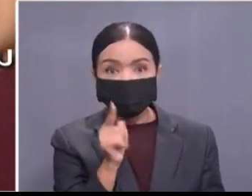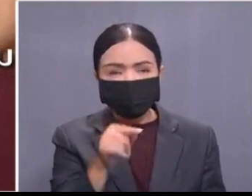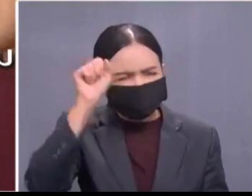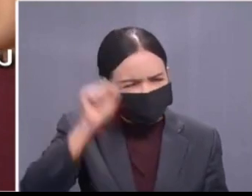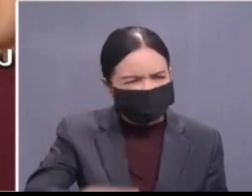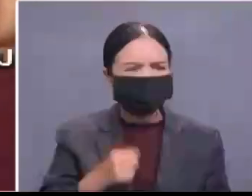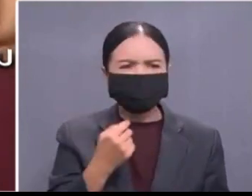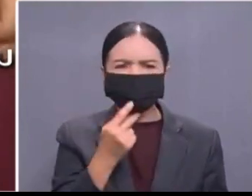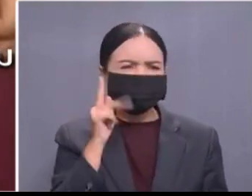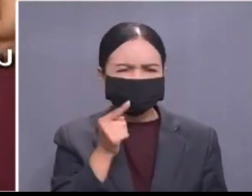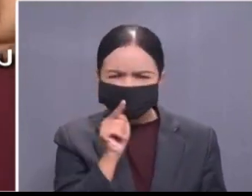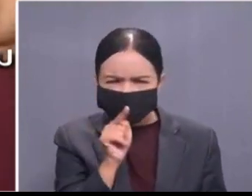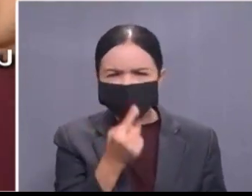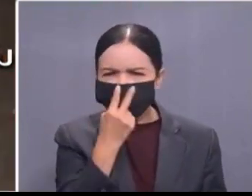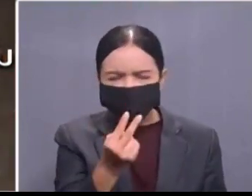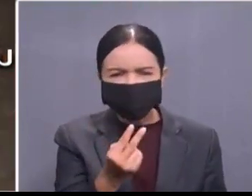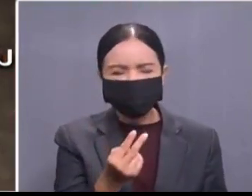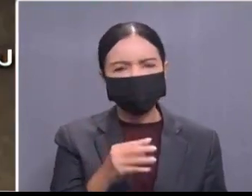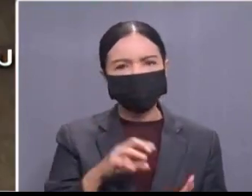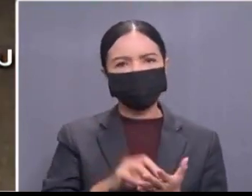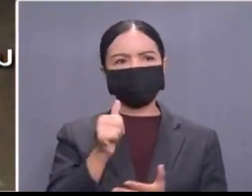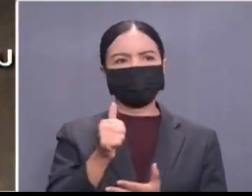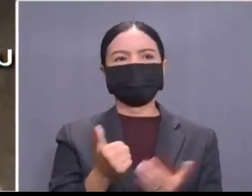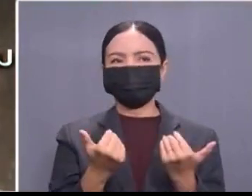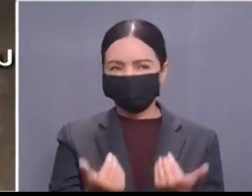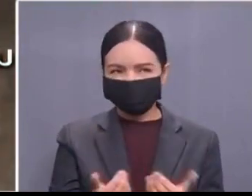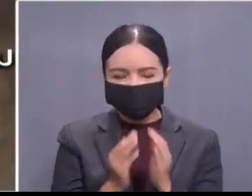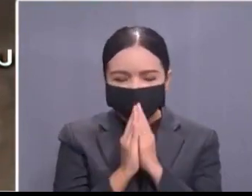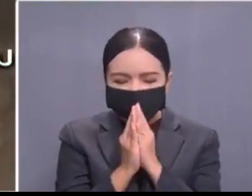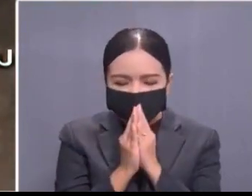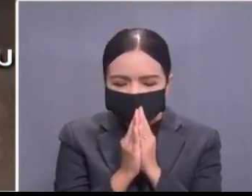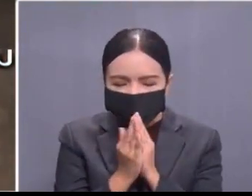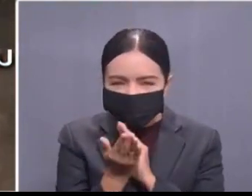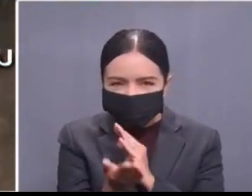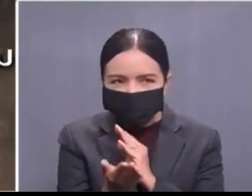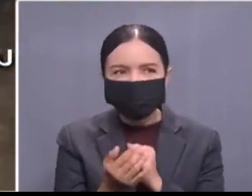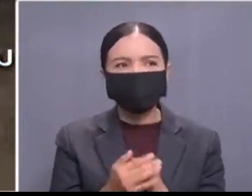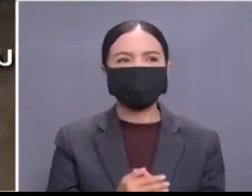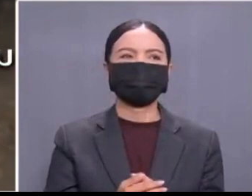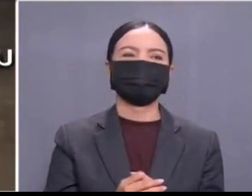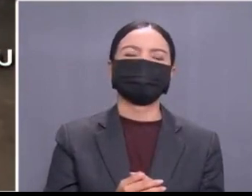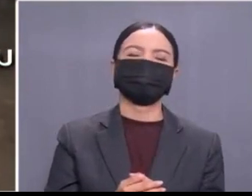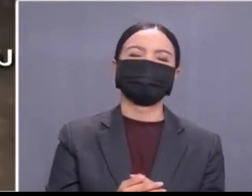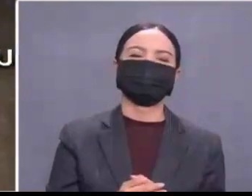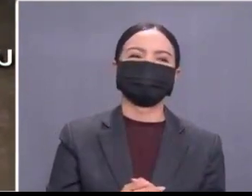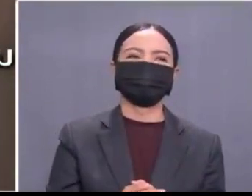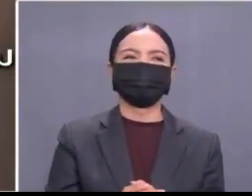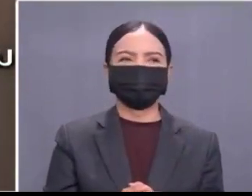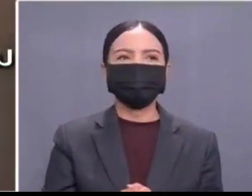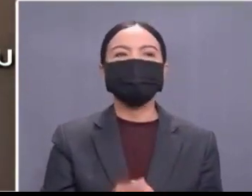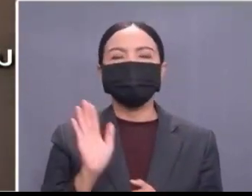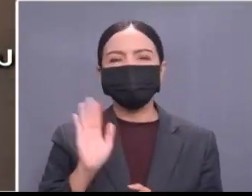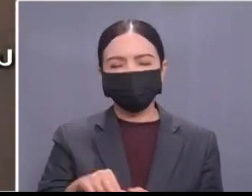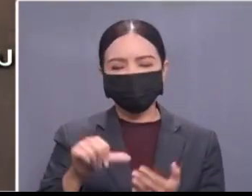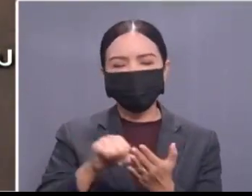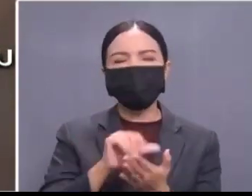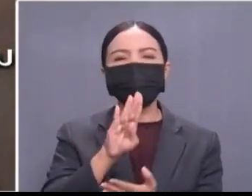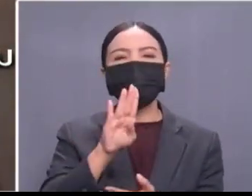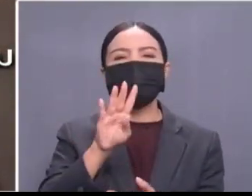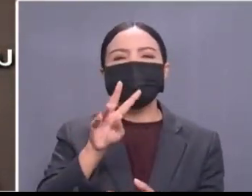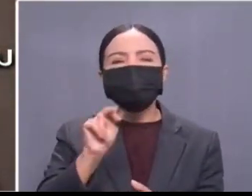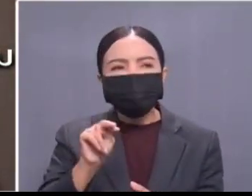ข่าวนี้แหละอื้อหือเออชาวบ้านก็เลยวันนี้ไปบวงสรวงครับโอ้โหไปไปค้าอะไรไปแก้บนนะฮะเอา